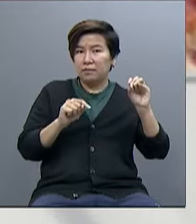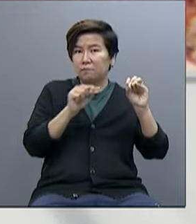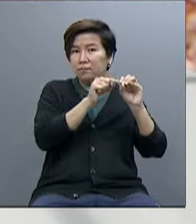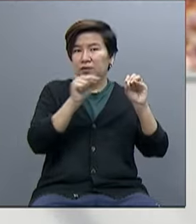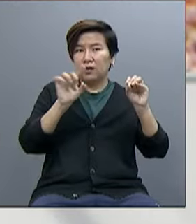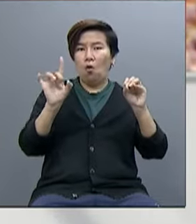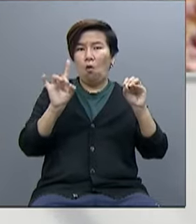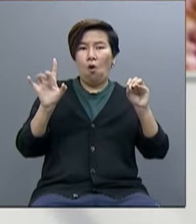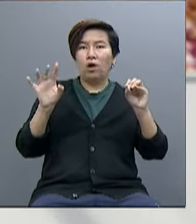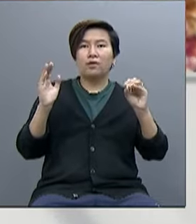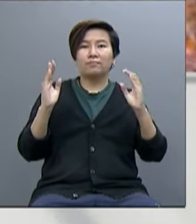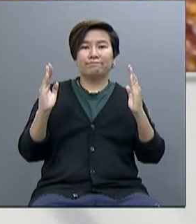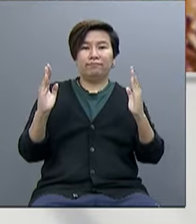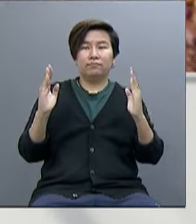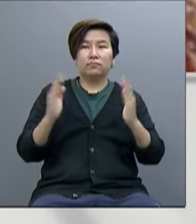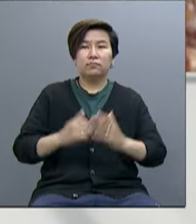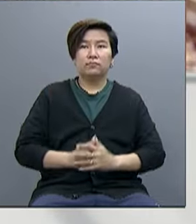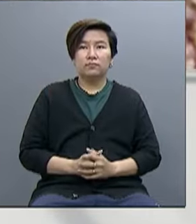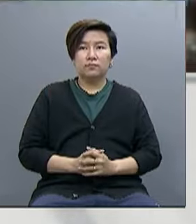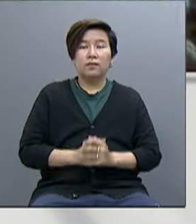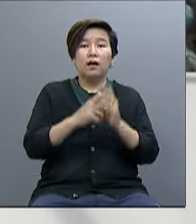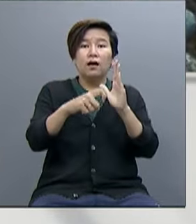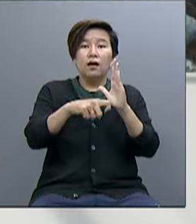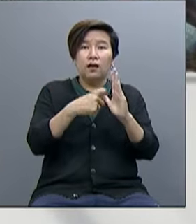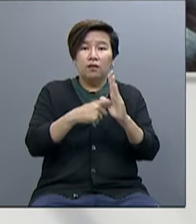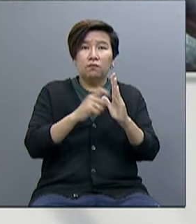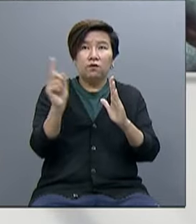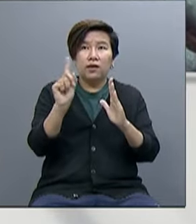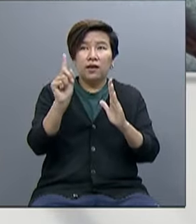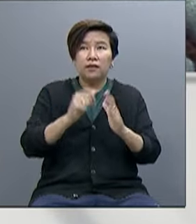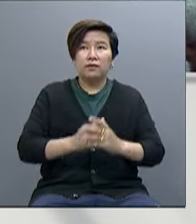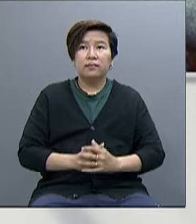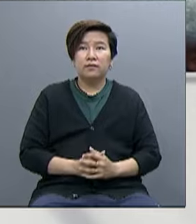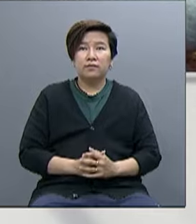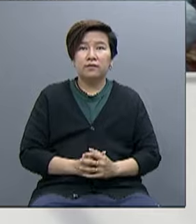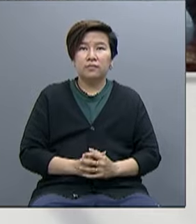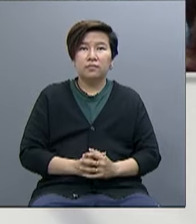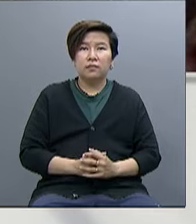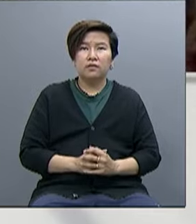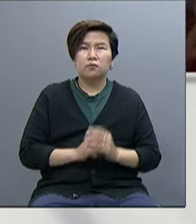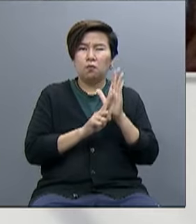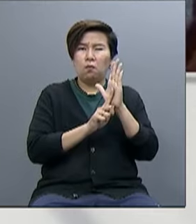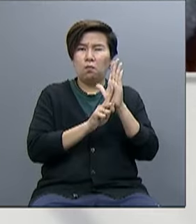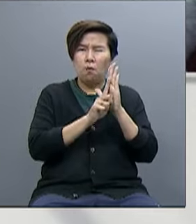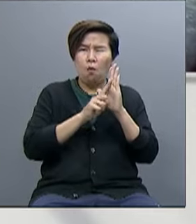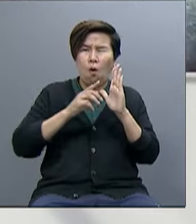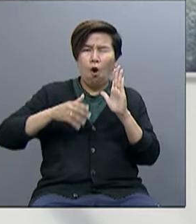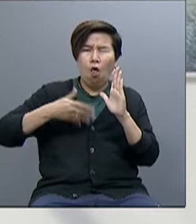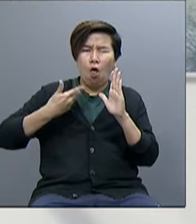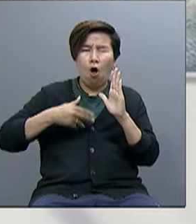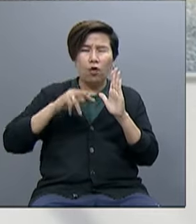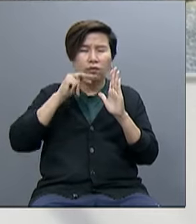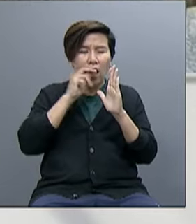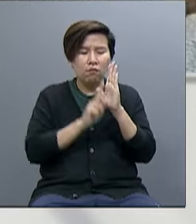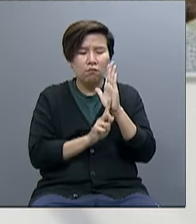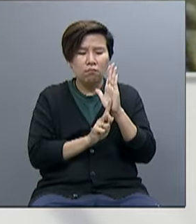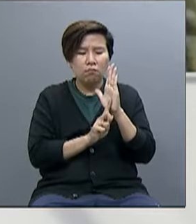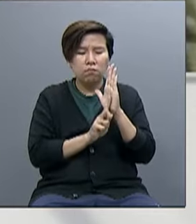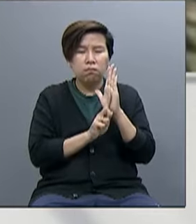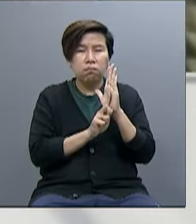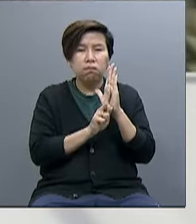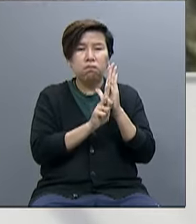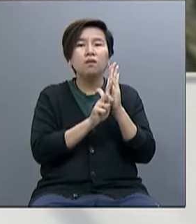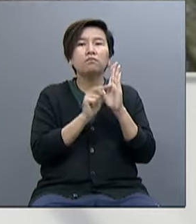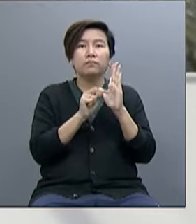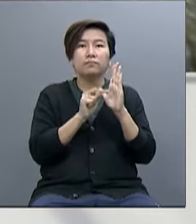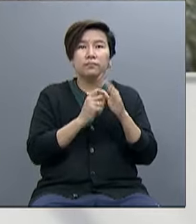ถึง 100%นะคะปัจจัยที่สำคัญก็คือการเพิ่มขึ้นของอุณหภูมิในท้องทะเลค่ะก่อนหน้านี้เราเคยคุยกับ